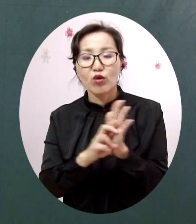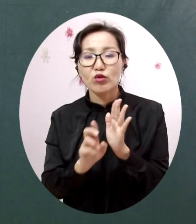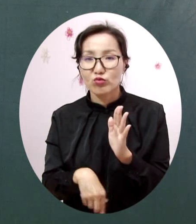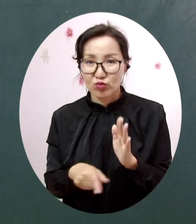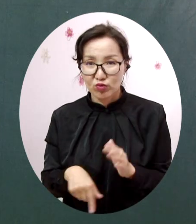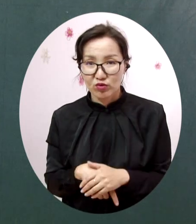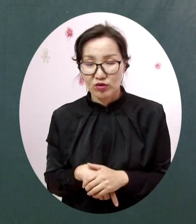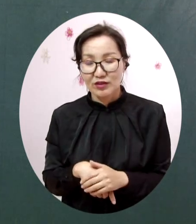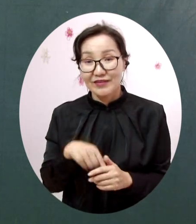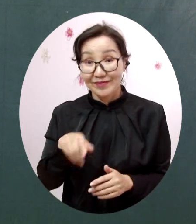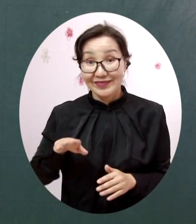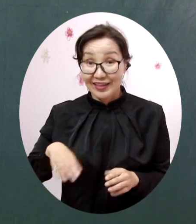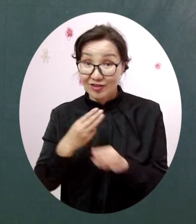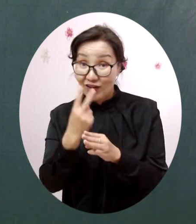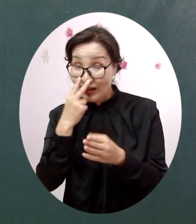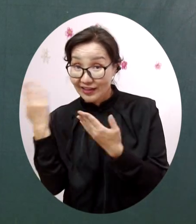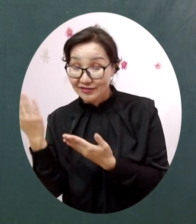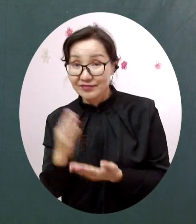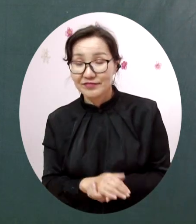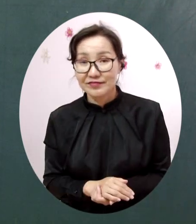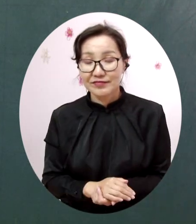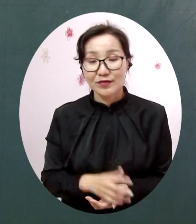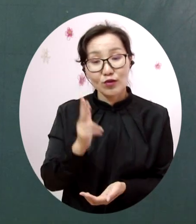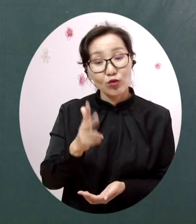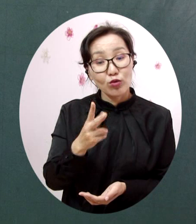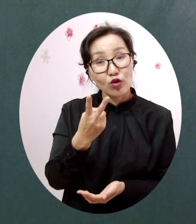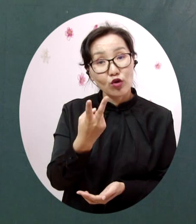хуваагдахгүй байна. За дараагийн тоо гарай. За